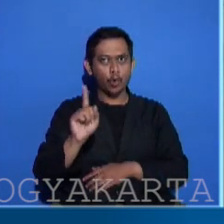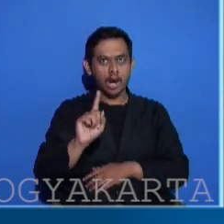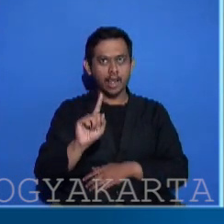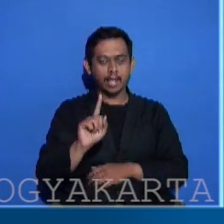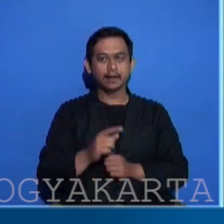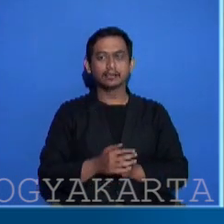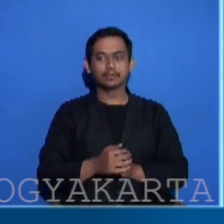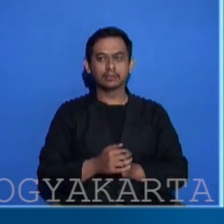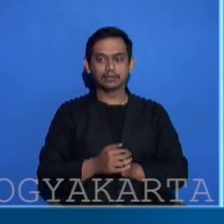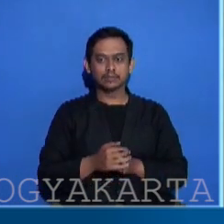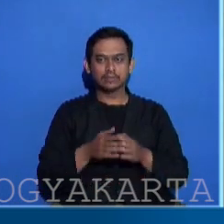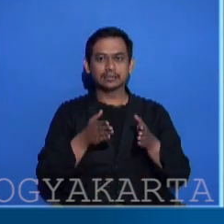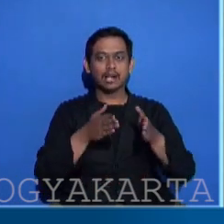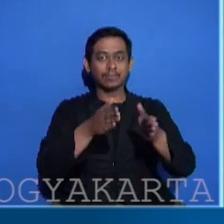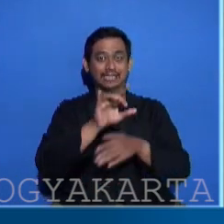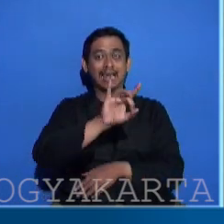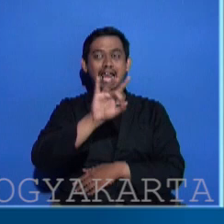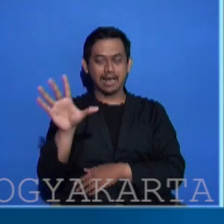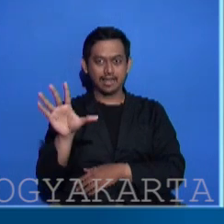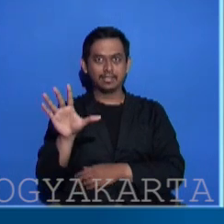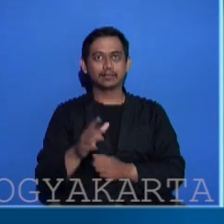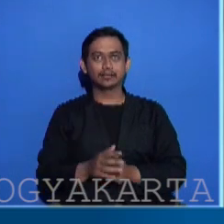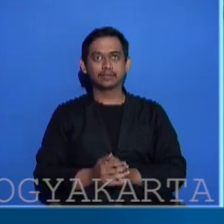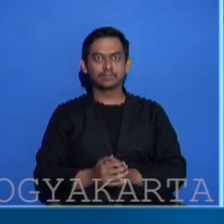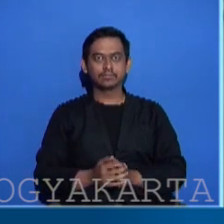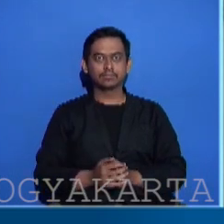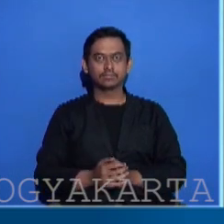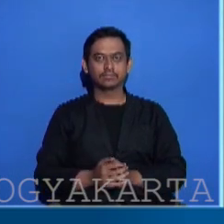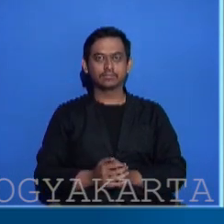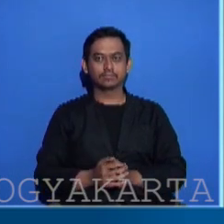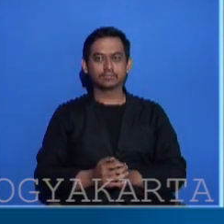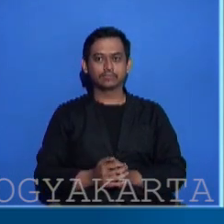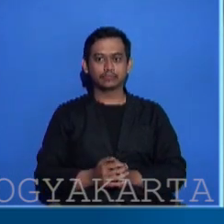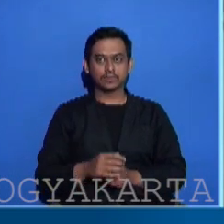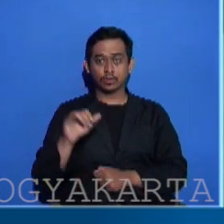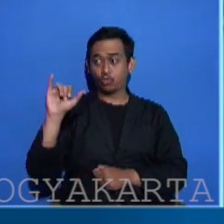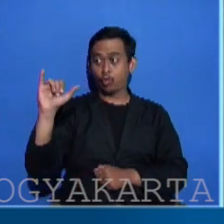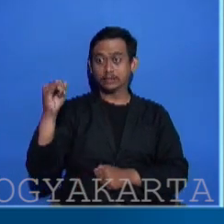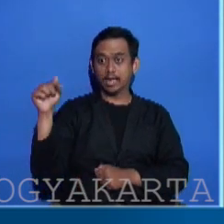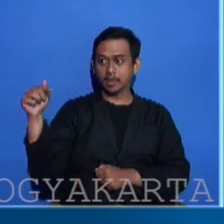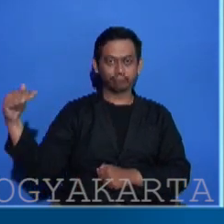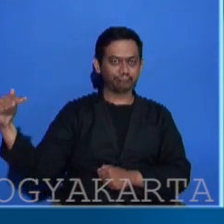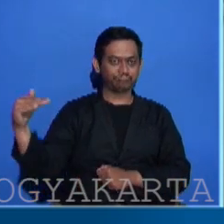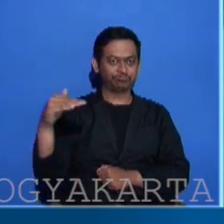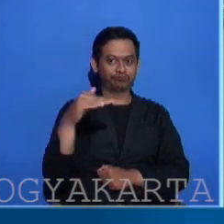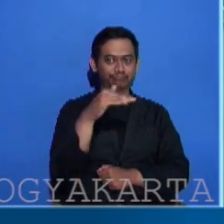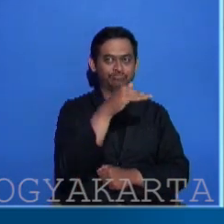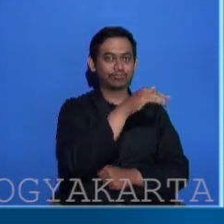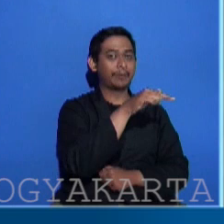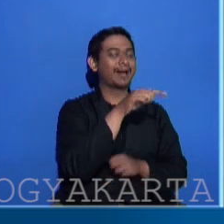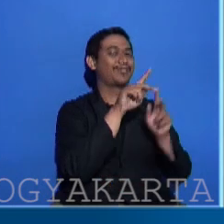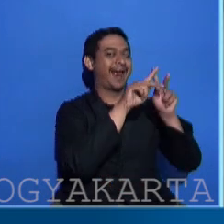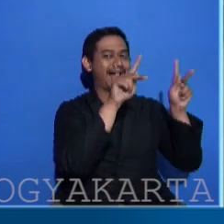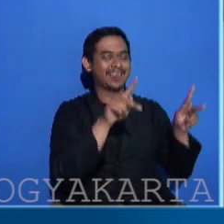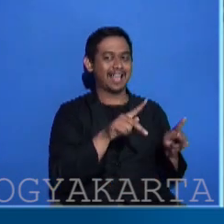Bypass sementara untuk eh jalur dari arah Jogjakarta menuju Kabupaten Klaten ataupun Solo masih